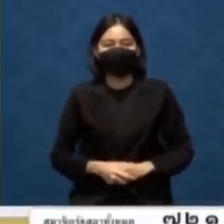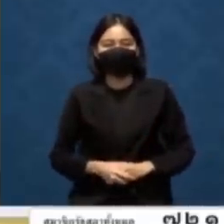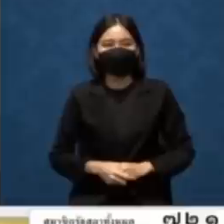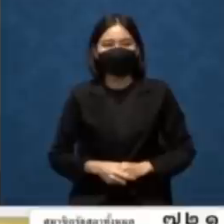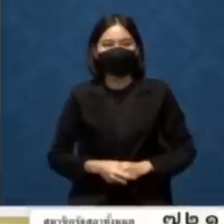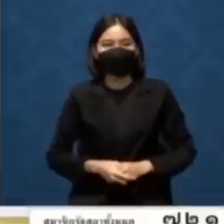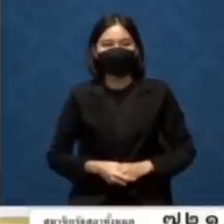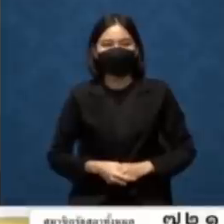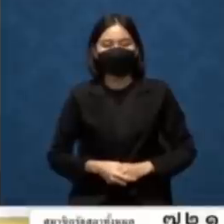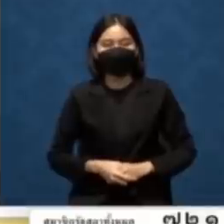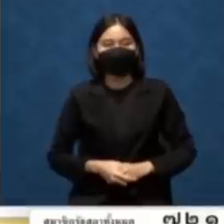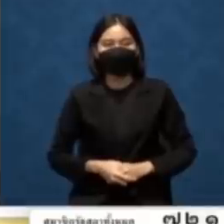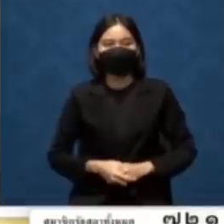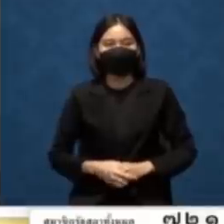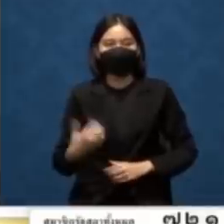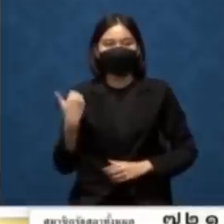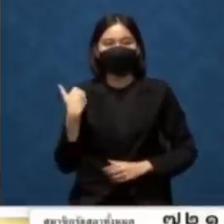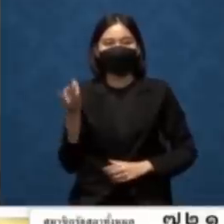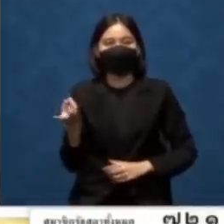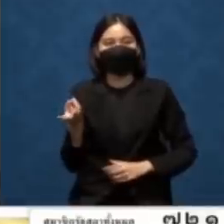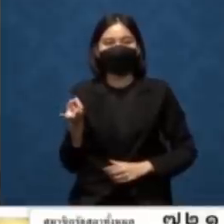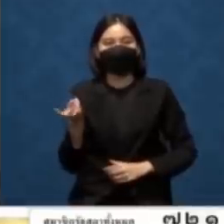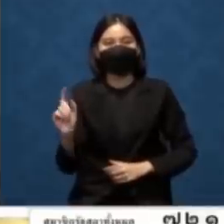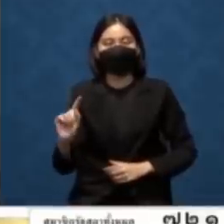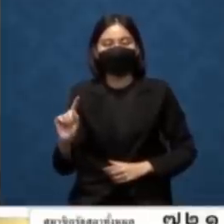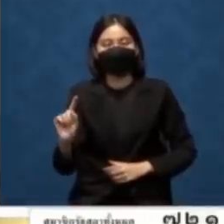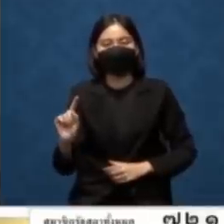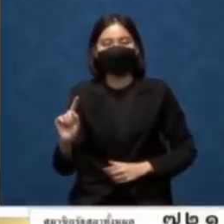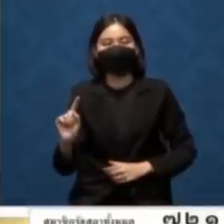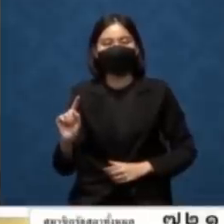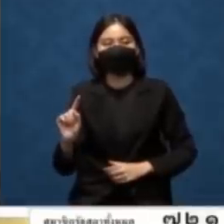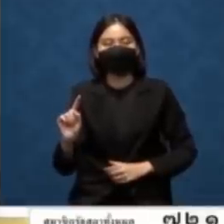มีอีกประเด็นตกคร้างอกเล็กน้อยนะครับ เกี่ยวกับเรื่องของ